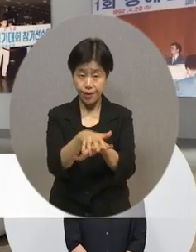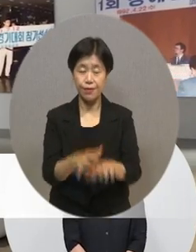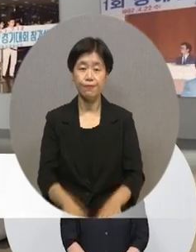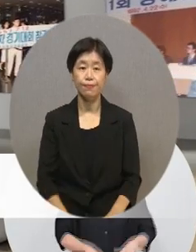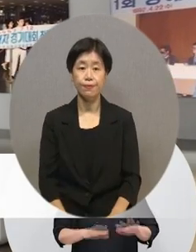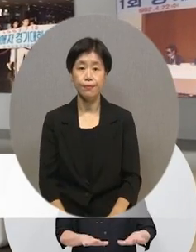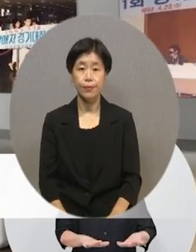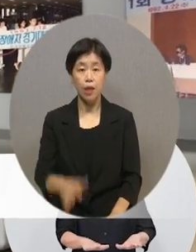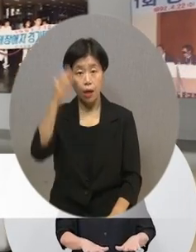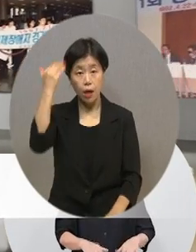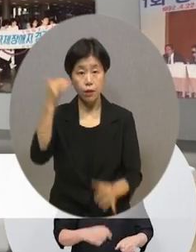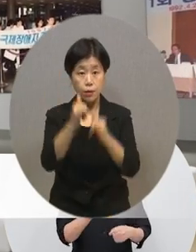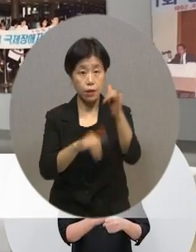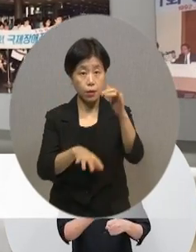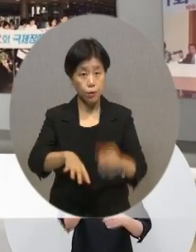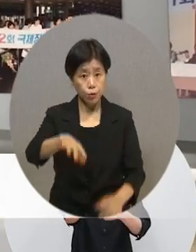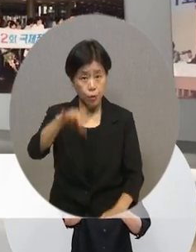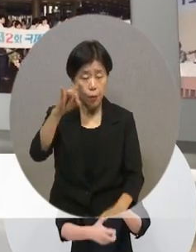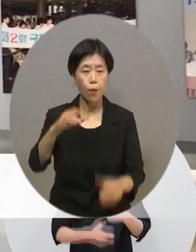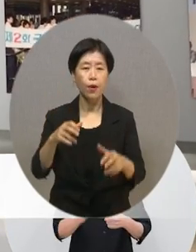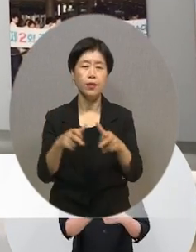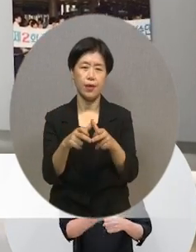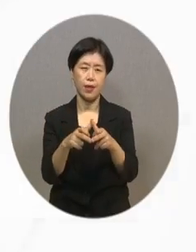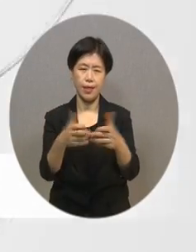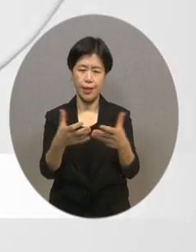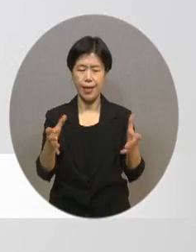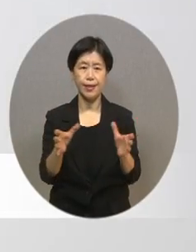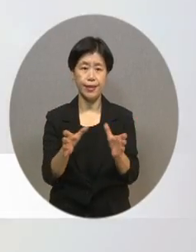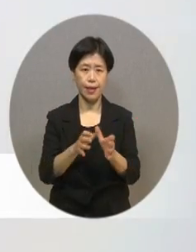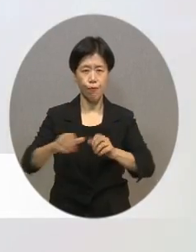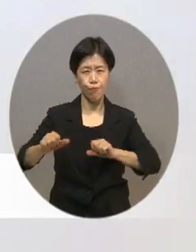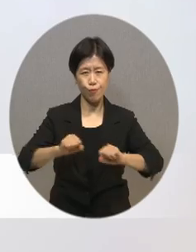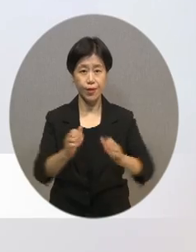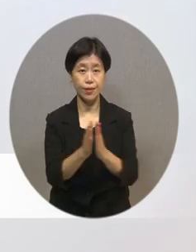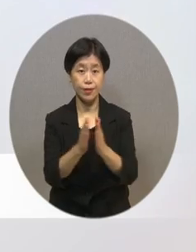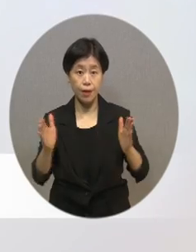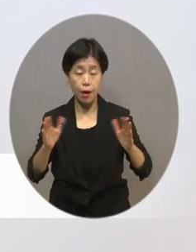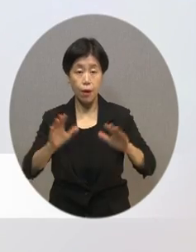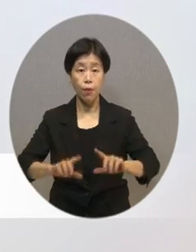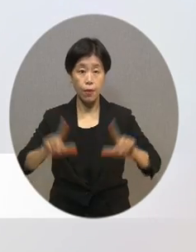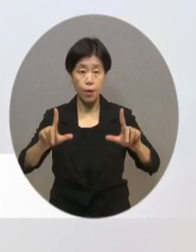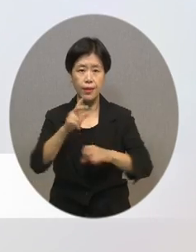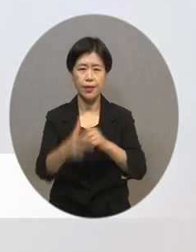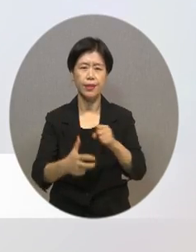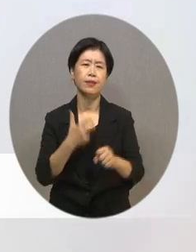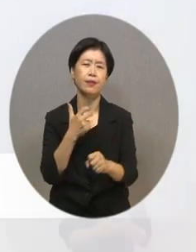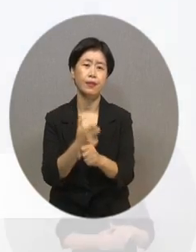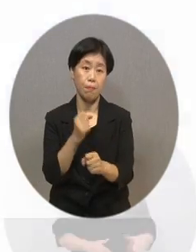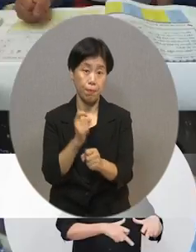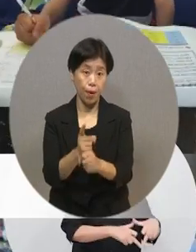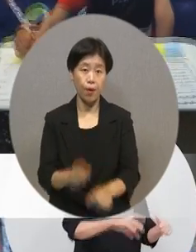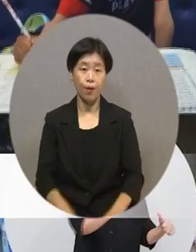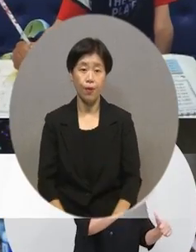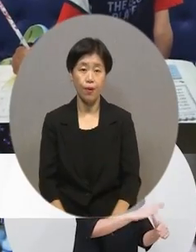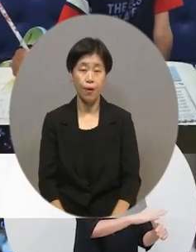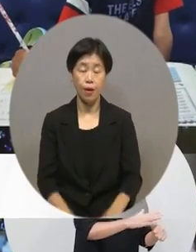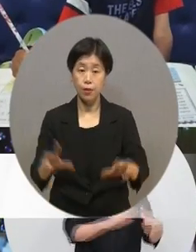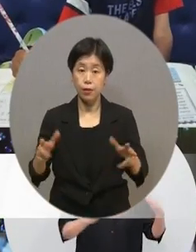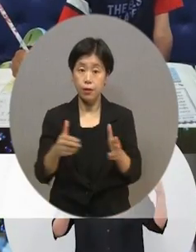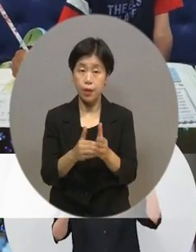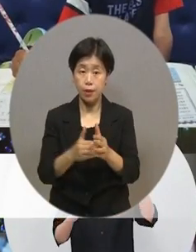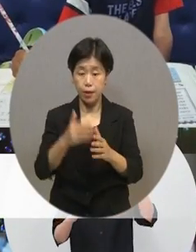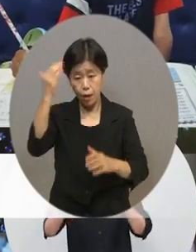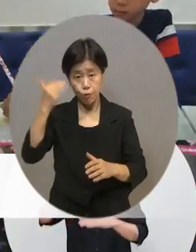조직됐다 최초의 장애인 단체로 활동을 시작해 협회는 올해로 70년이 됐습니다 그간 국내는